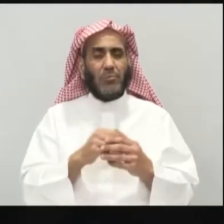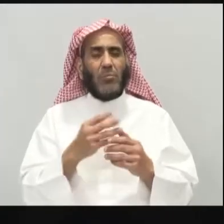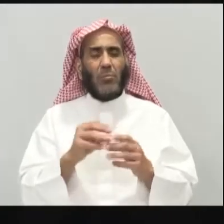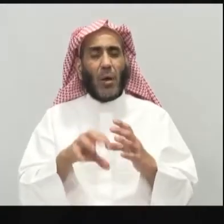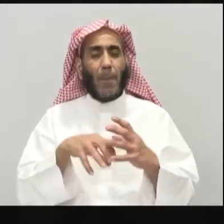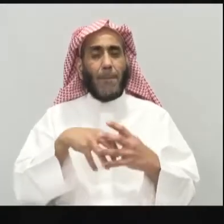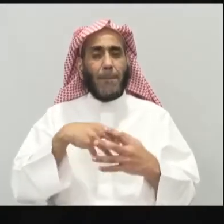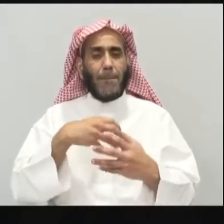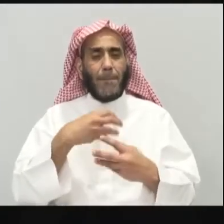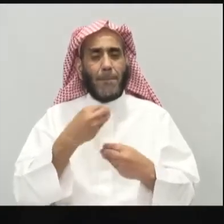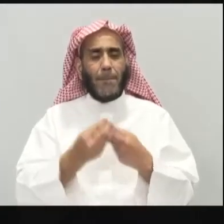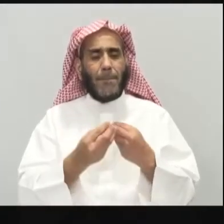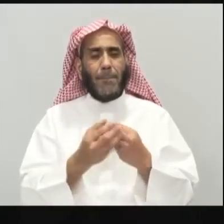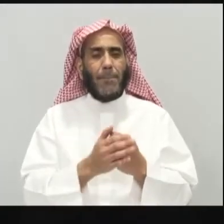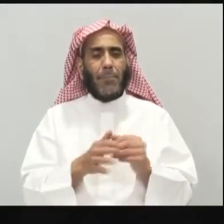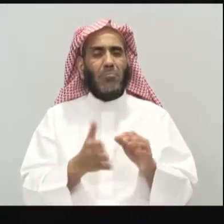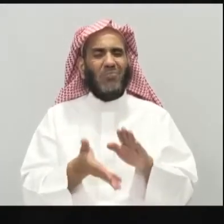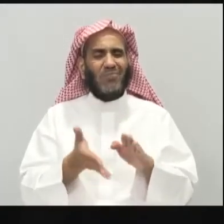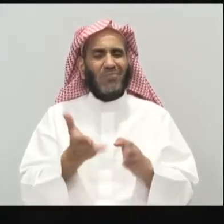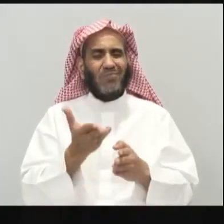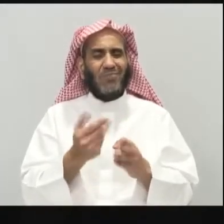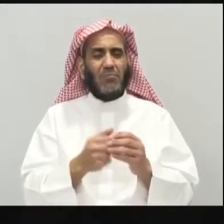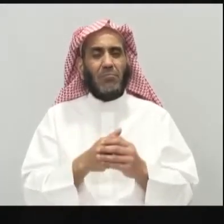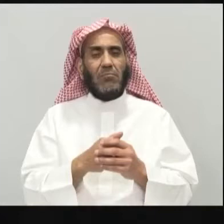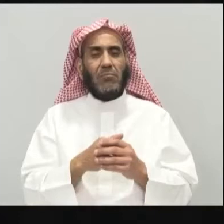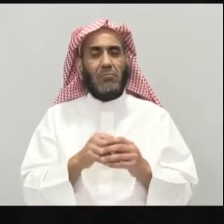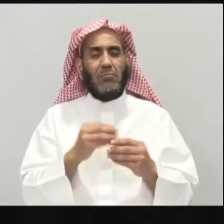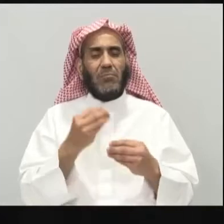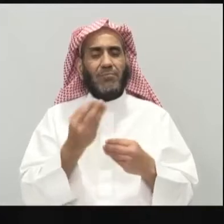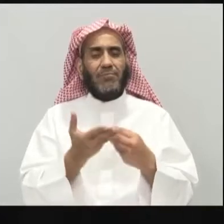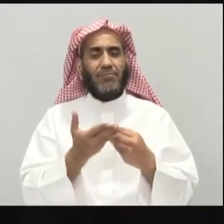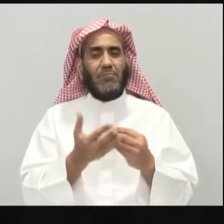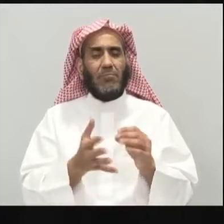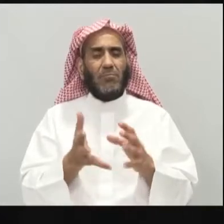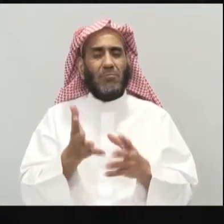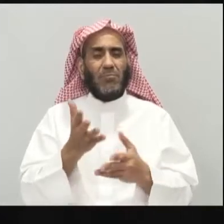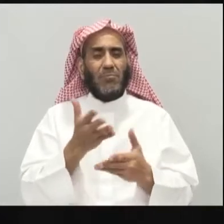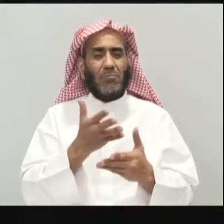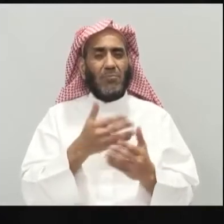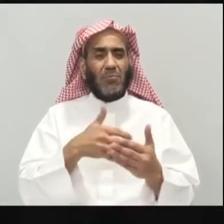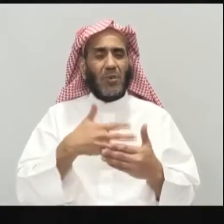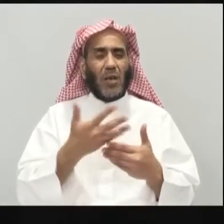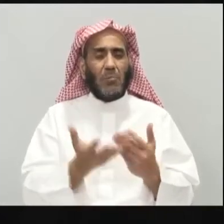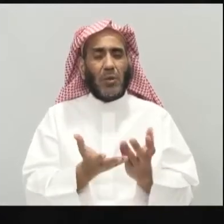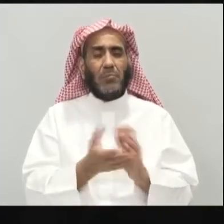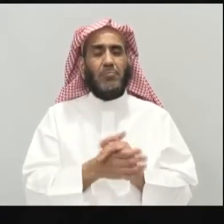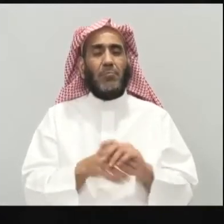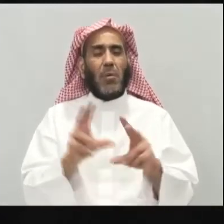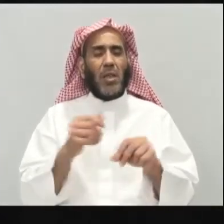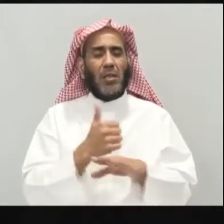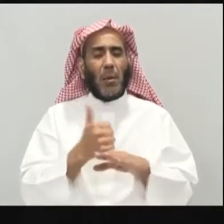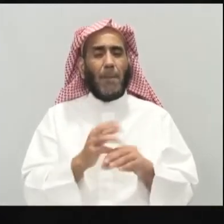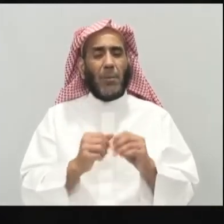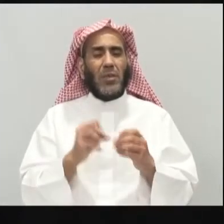وقلبناها ثم رجعناها وطالع اللي هو بدا ينسكب تنسب البطانه هذه بعض الاسئله